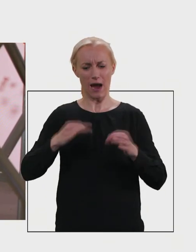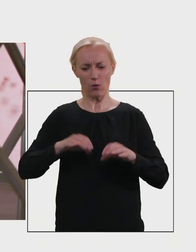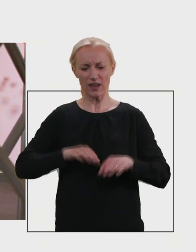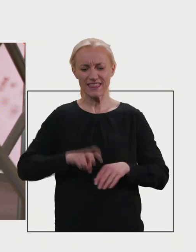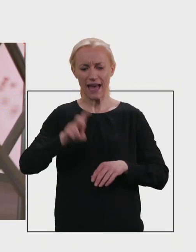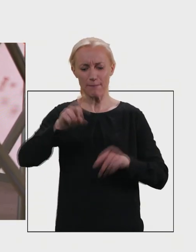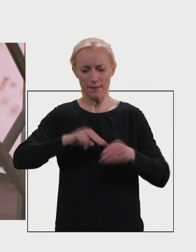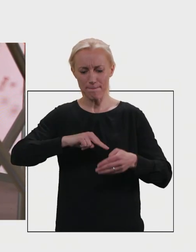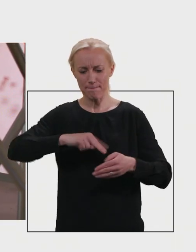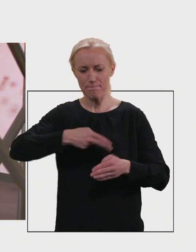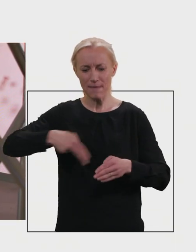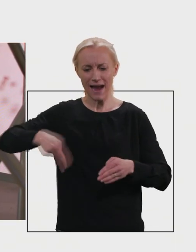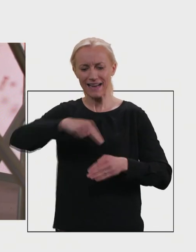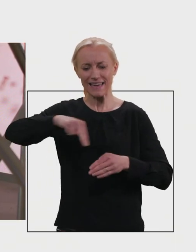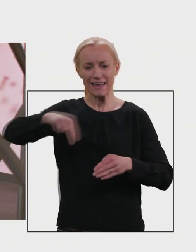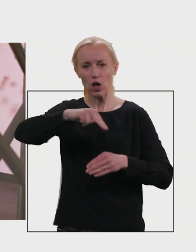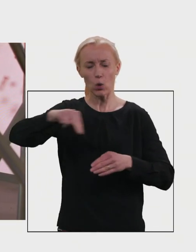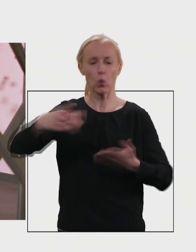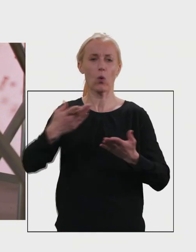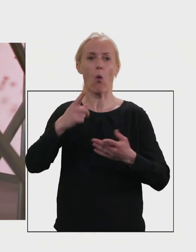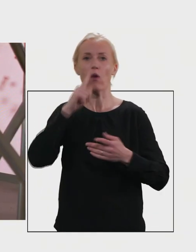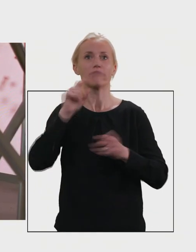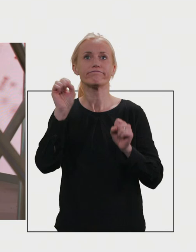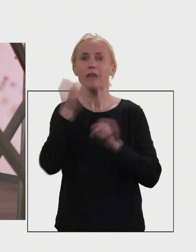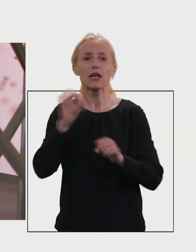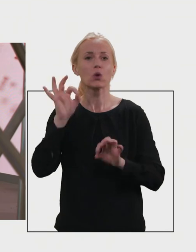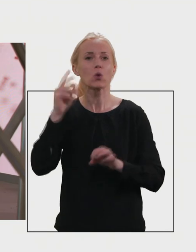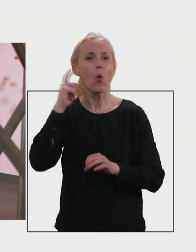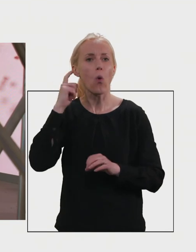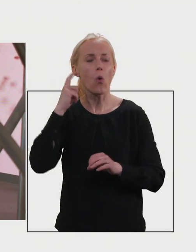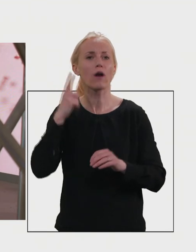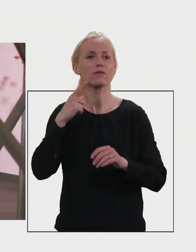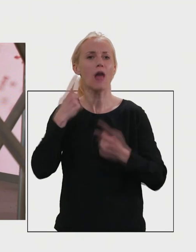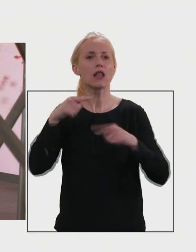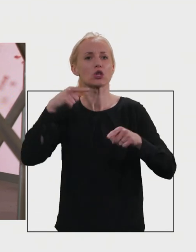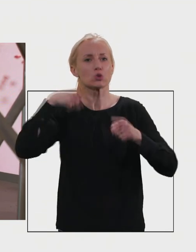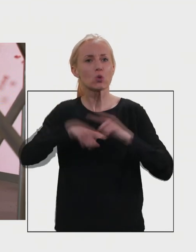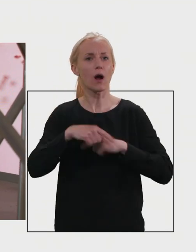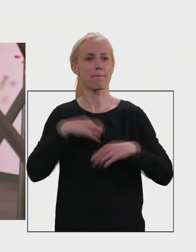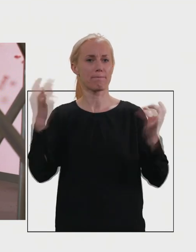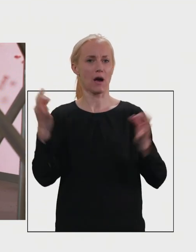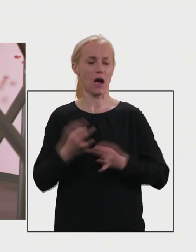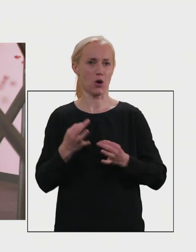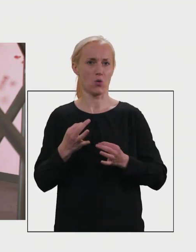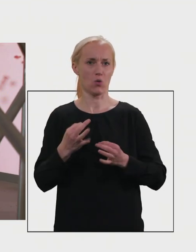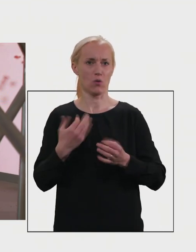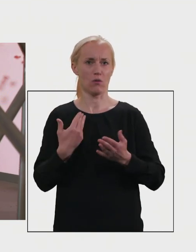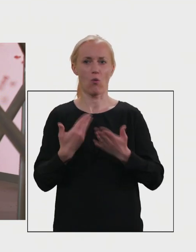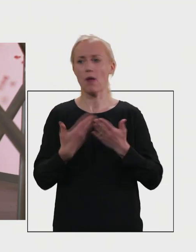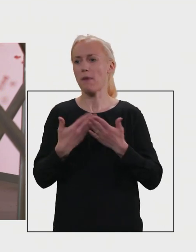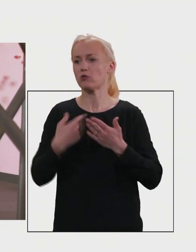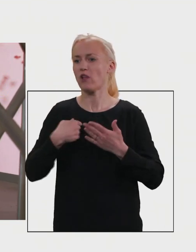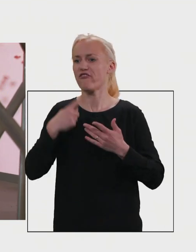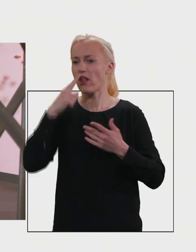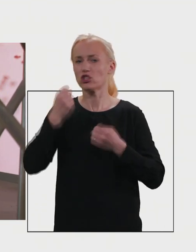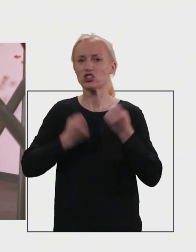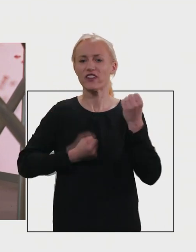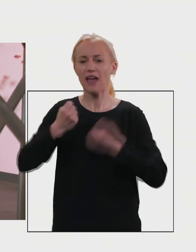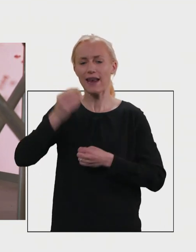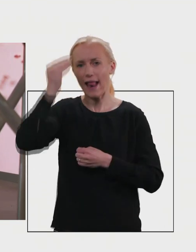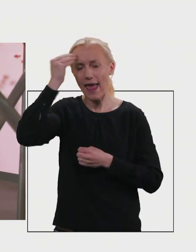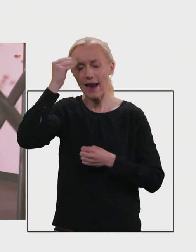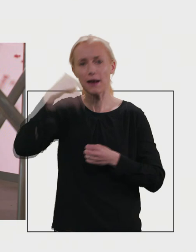hören kann, brauche ich vielleicht andere Zugänge, beispielsweise zu Kunst und Kultur. Wenn ich Schwierigkeiten habe mit dem Lernen, dann brauche ich leichte